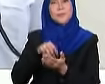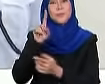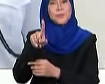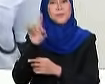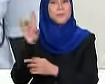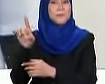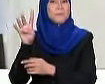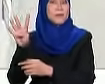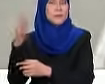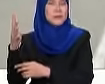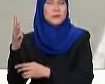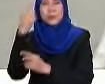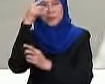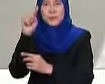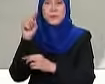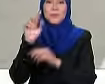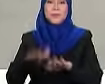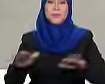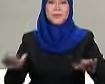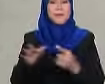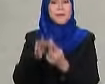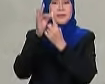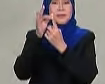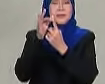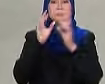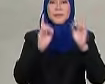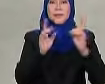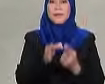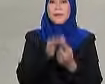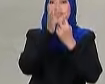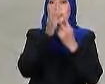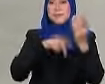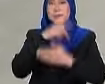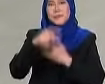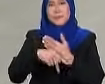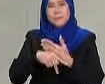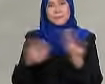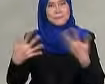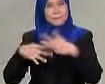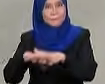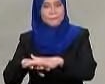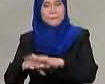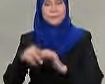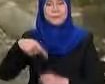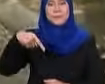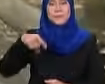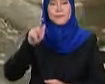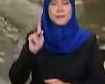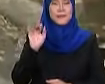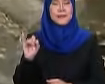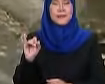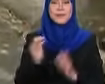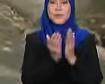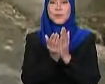4114 murid murid berkeperluan khas edisi pendidikan khas dan program pendidikan khas integrasi pipi Kai